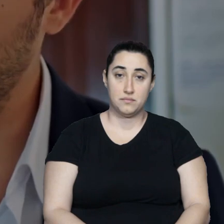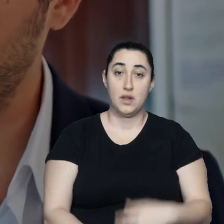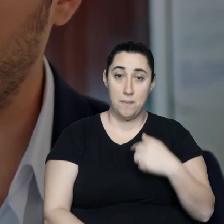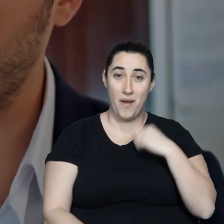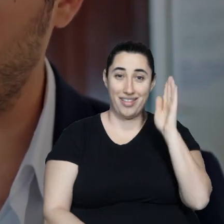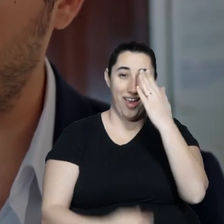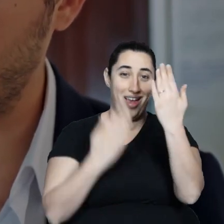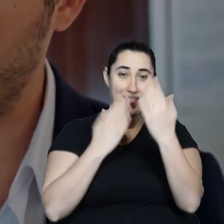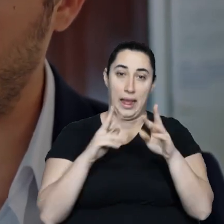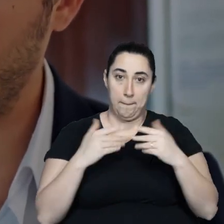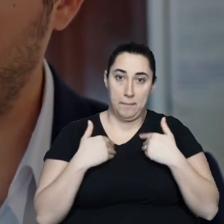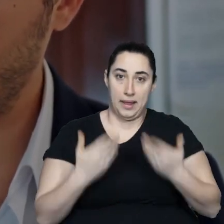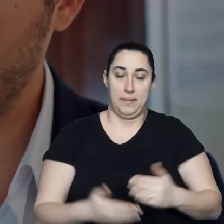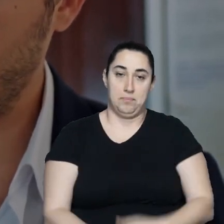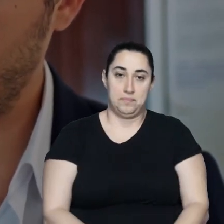İşte ben o yansımayım Burcu.